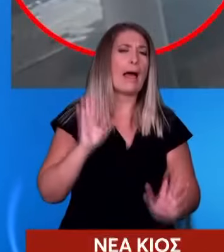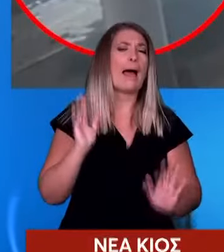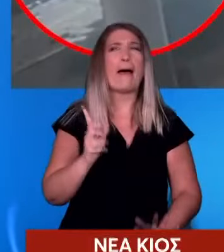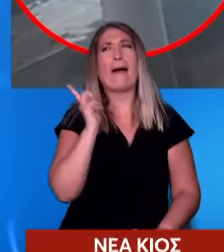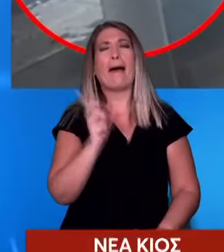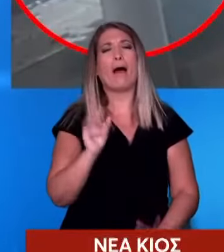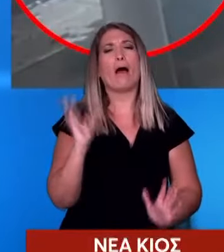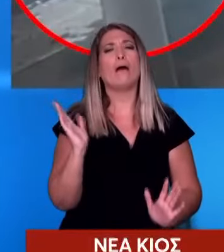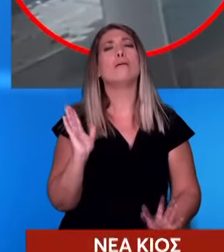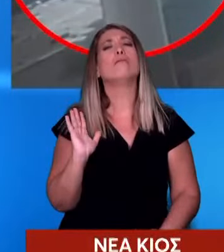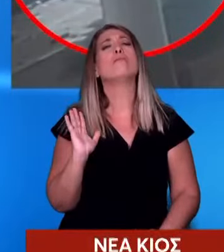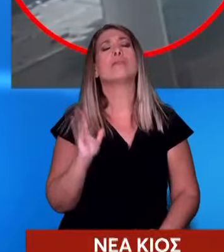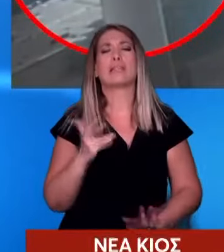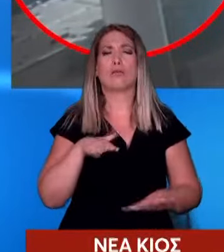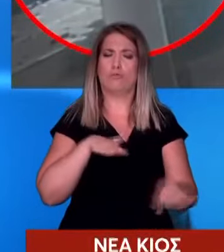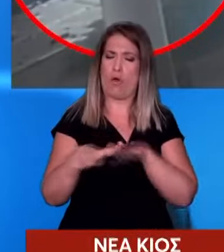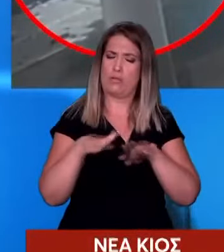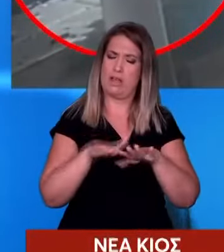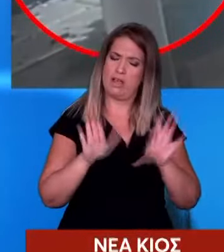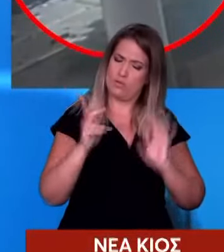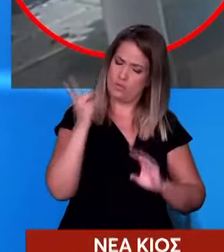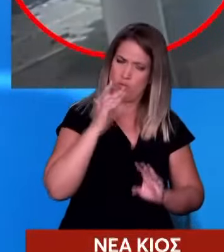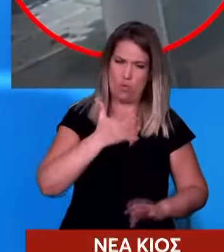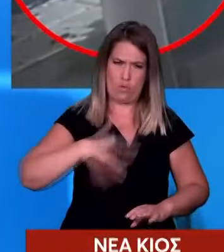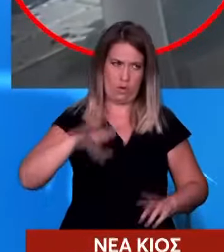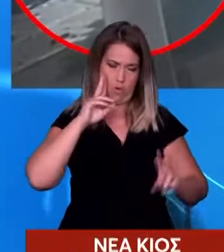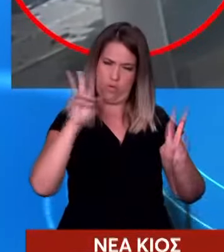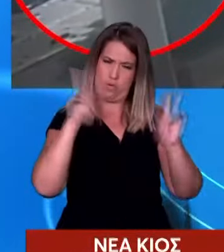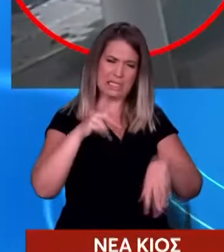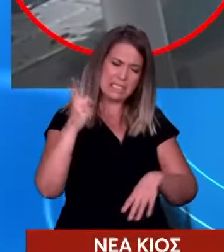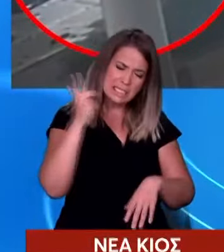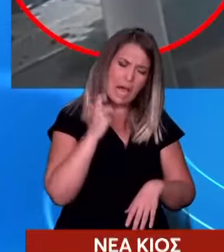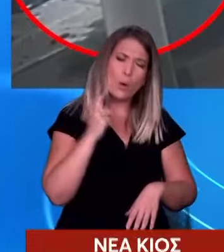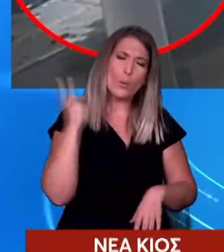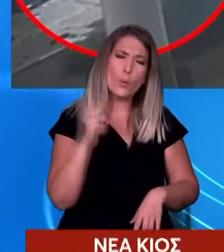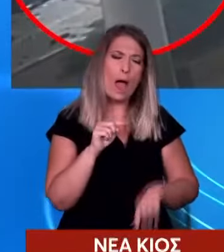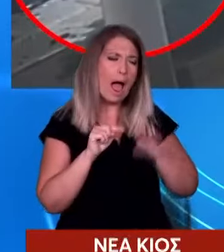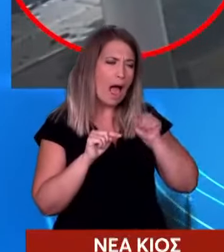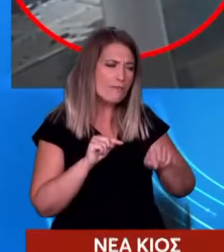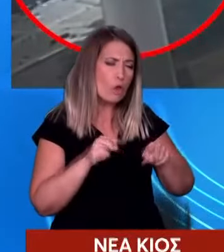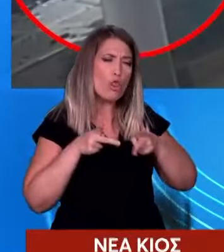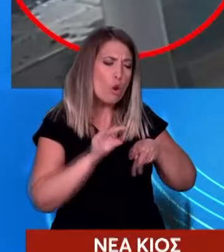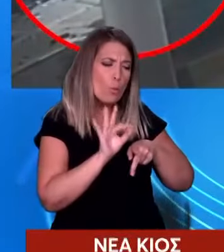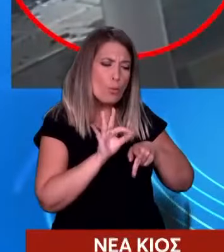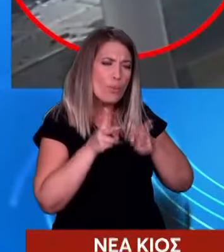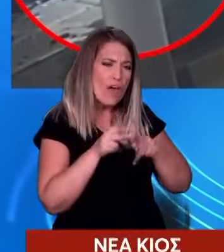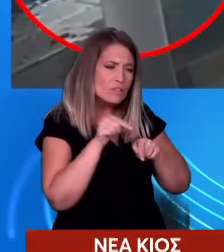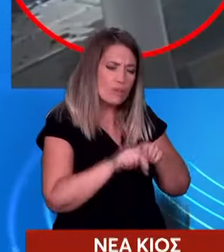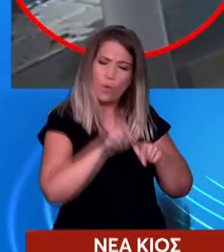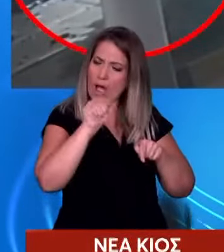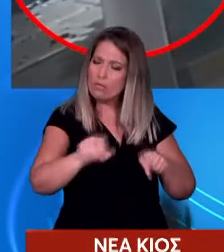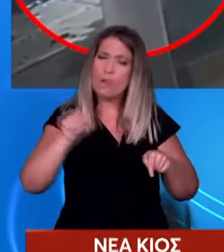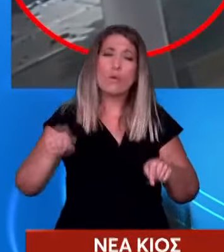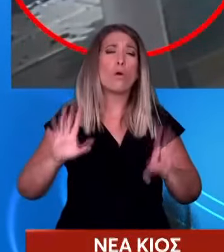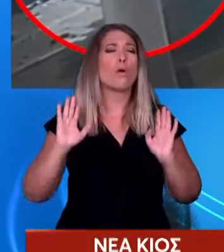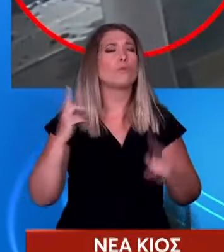τρέχουν όπως οδηγούν, βάζουν κόντρες. Και το ξέρουν οι πάντες και ξέρουμε και τα σημεία ακριβώς που είναι κάθε μέρα σχεδόν. Γενικά υπάρχει